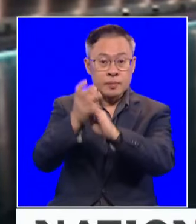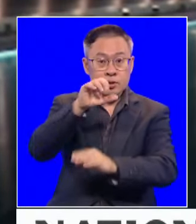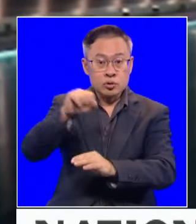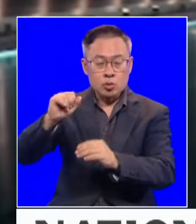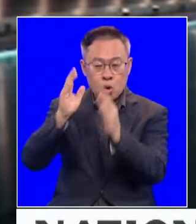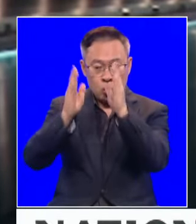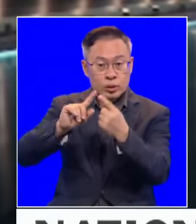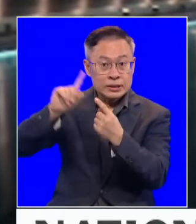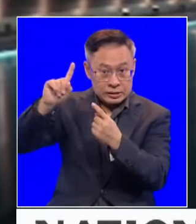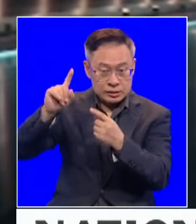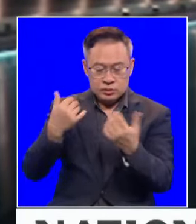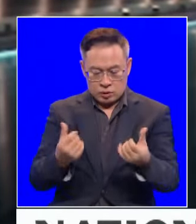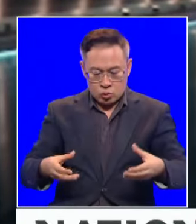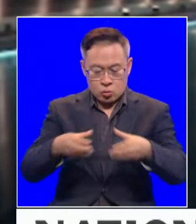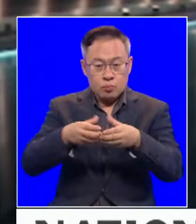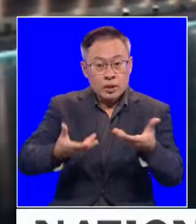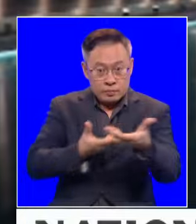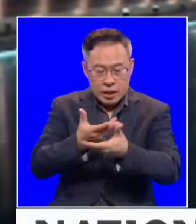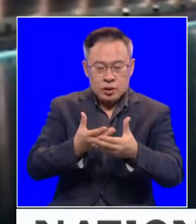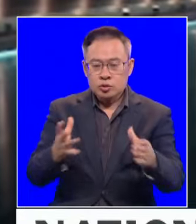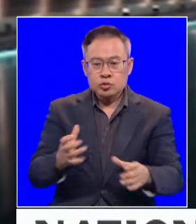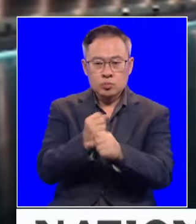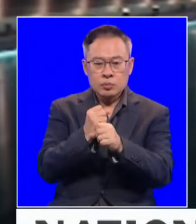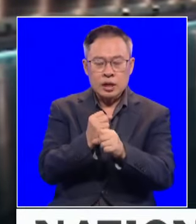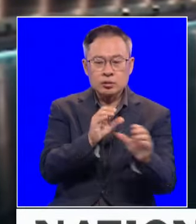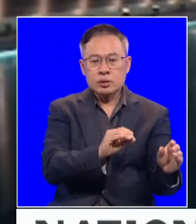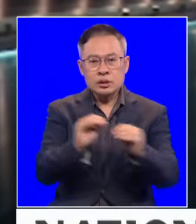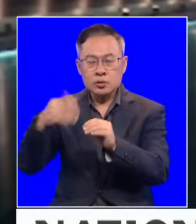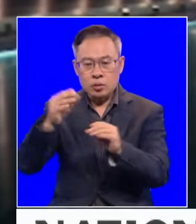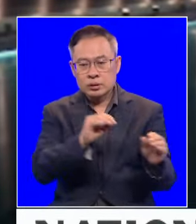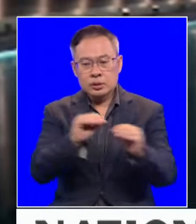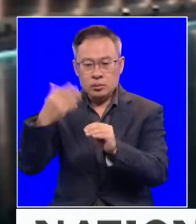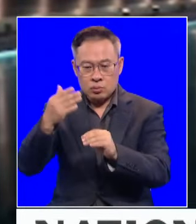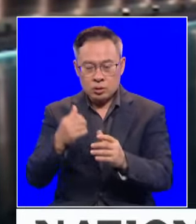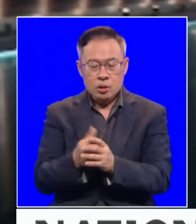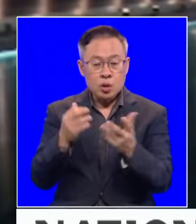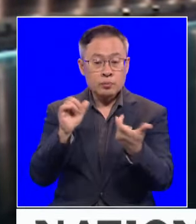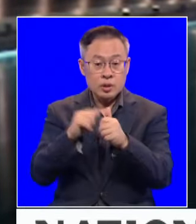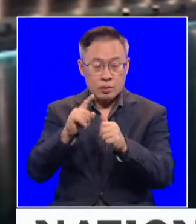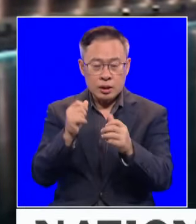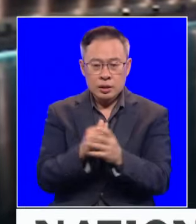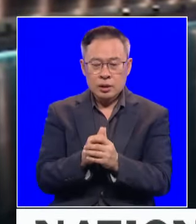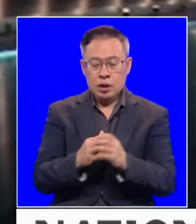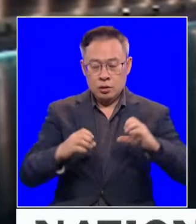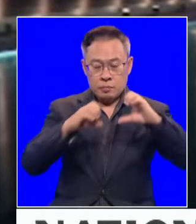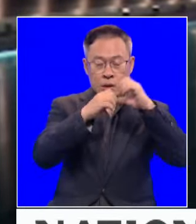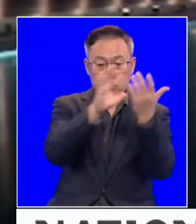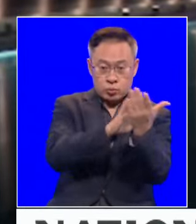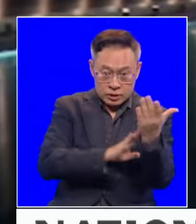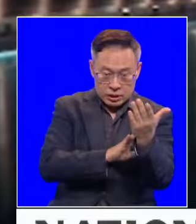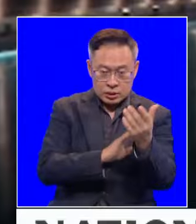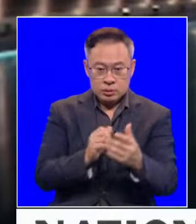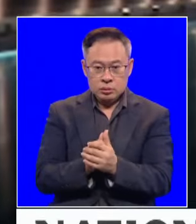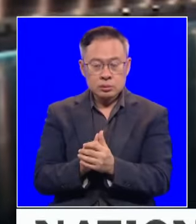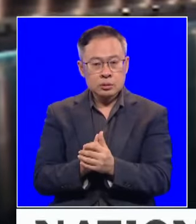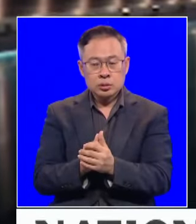ลก็ได้ข้อสรุปออกมาแล้วว่าน่าจะต้องเลื่อนวาระนี้ออกไปก่อนนะคะเนื่องจากว่าโควต้าของพรรคภูมิใจไทยนะคะไม่ได้มี